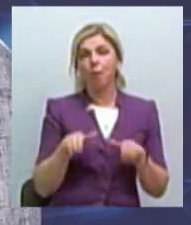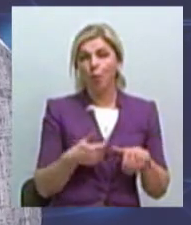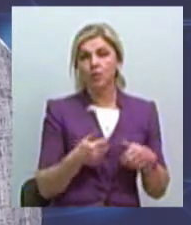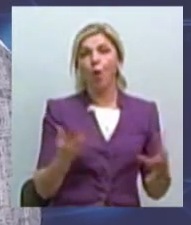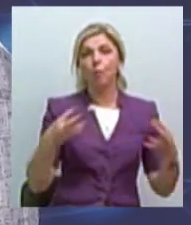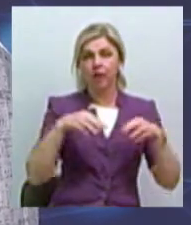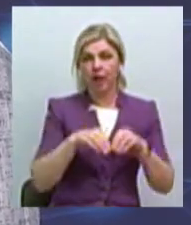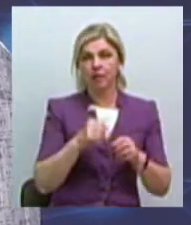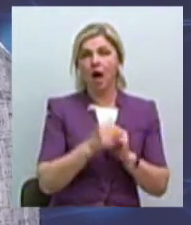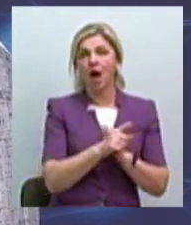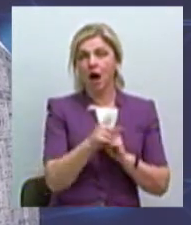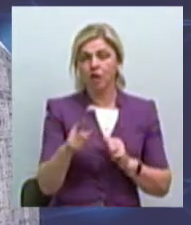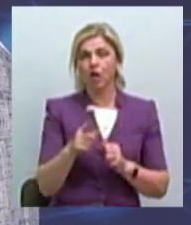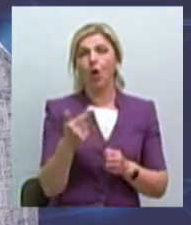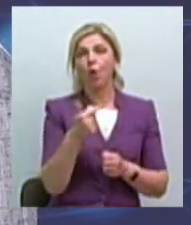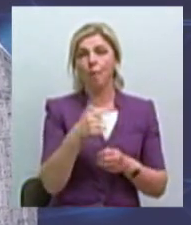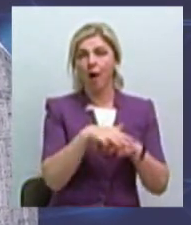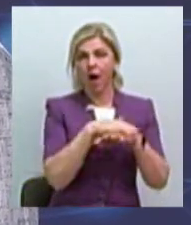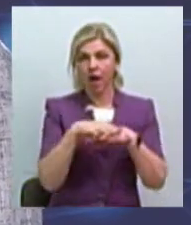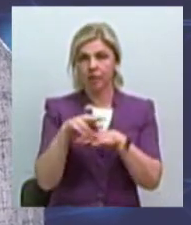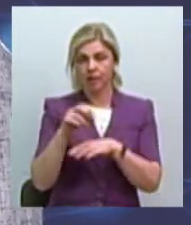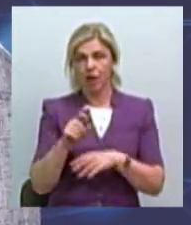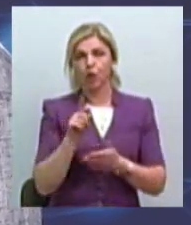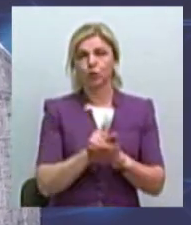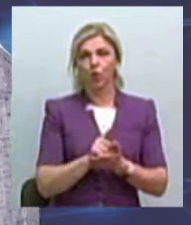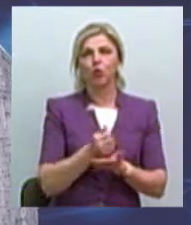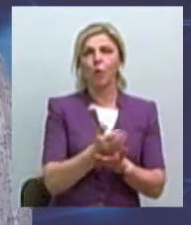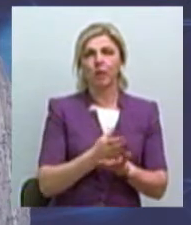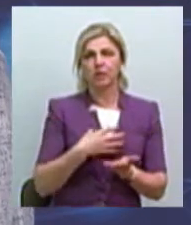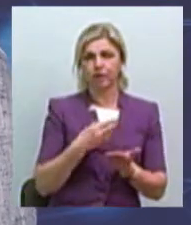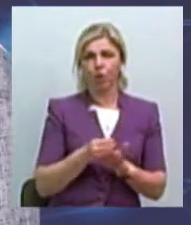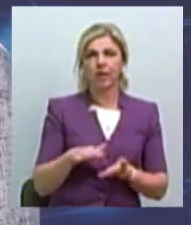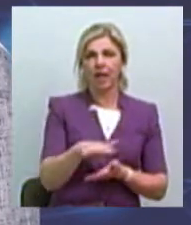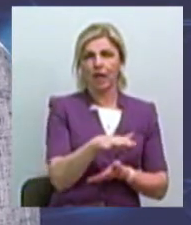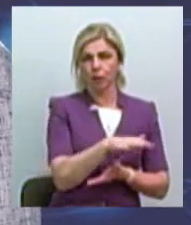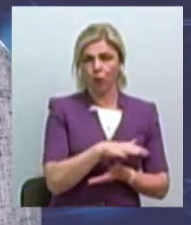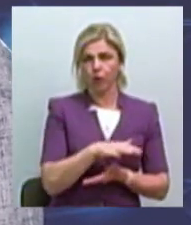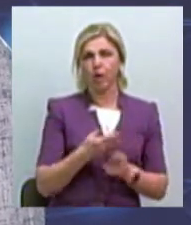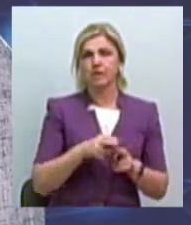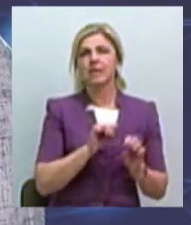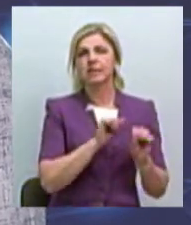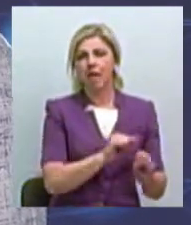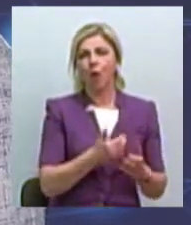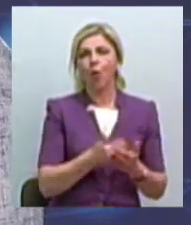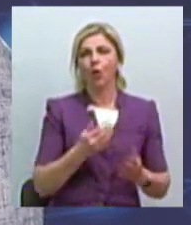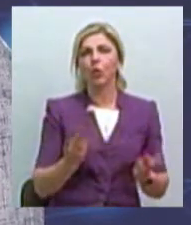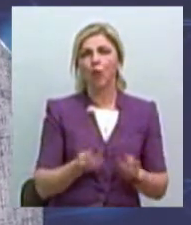кожна громада повинна буде забезпечити свою територію, це захистом від